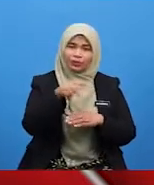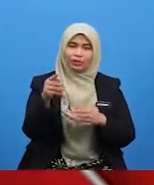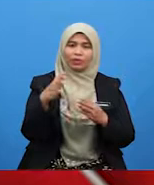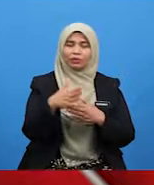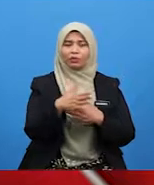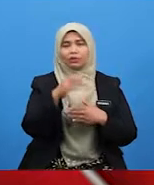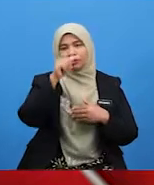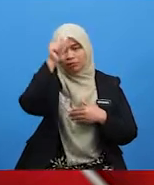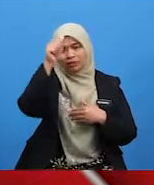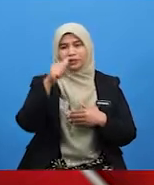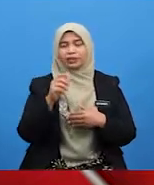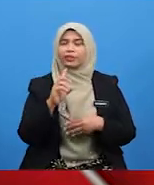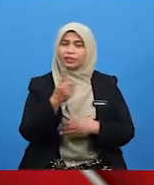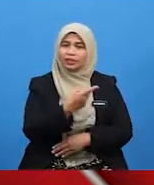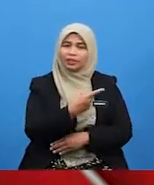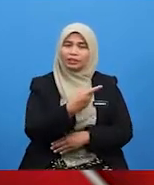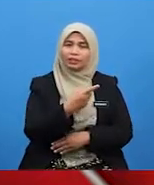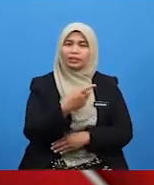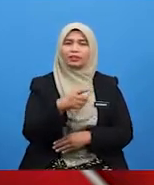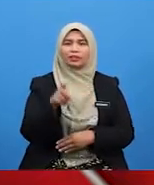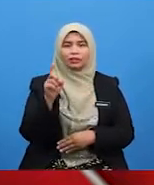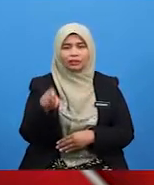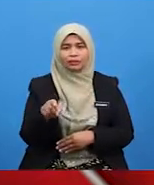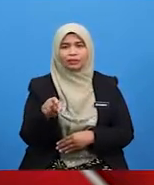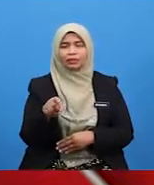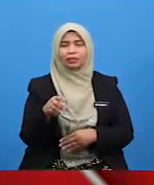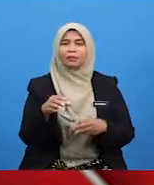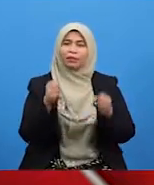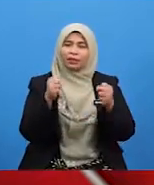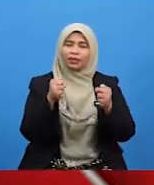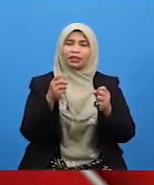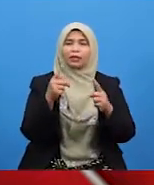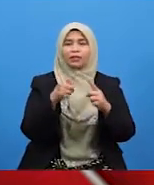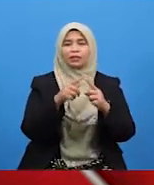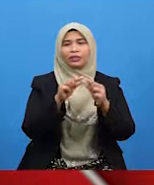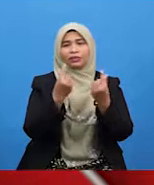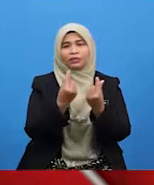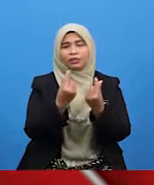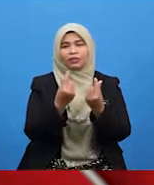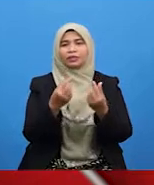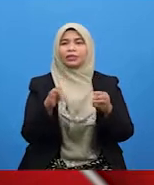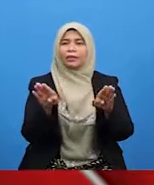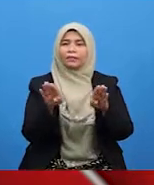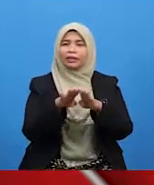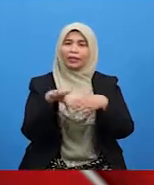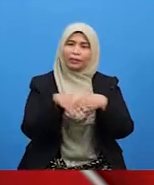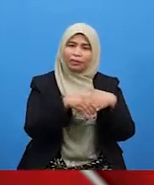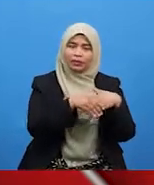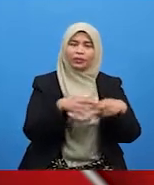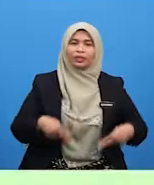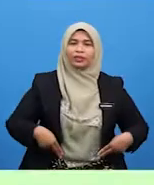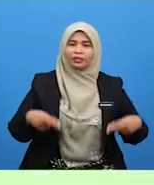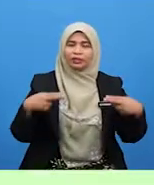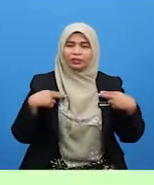Allah. Kita hendaklah berpegang kepada Al-Quran sebagai panduan hidup